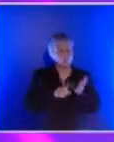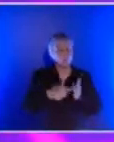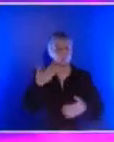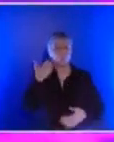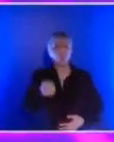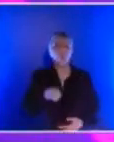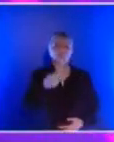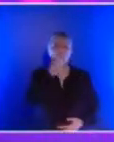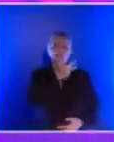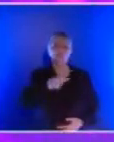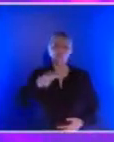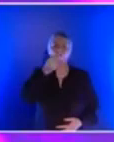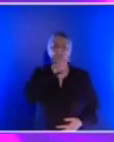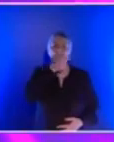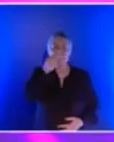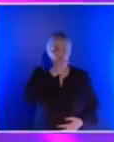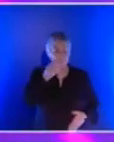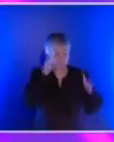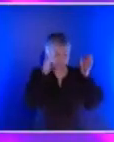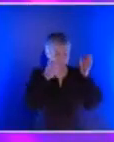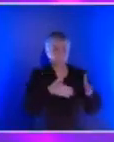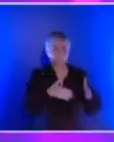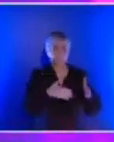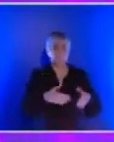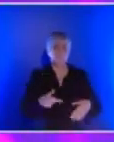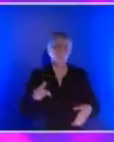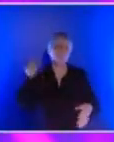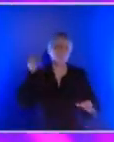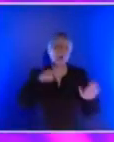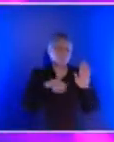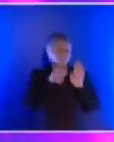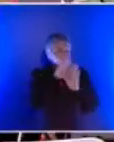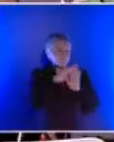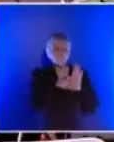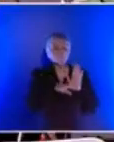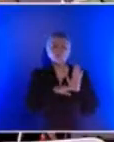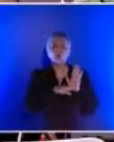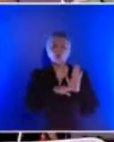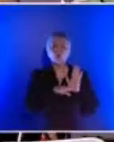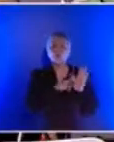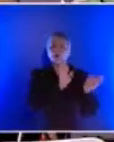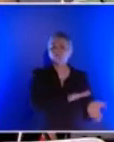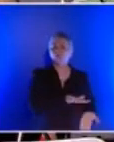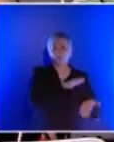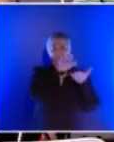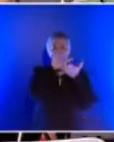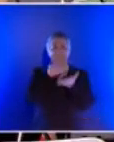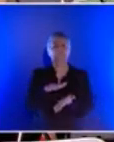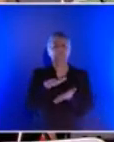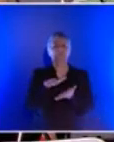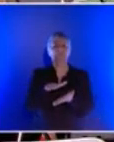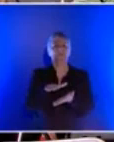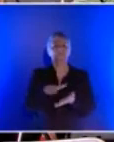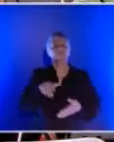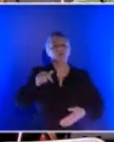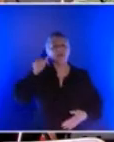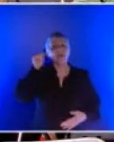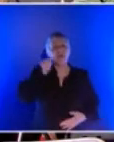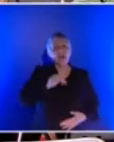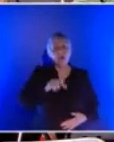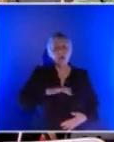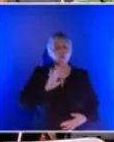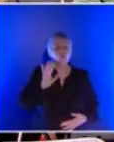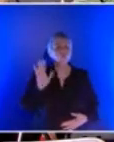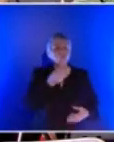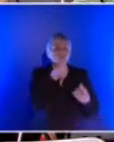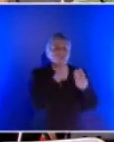καθεξής. Αυτό είναι το πρόγραμμα που καταθέτει ο ΣΥΡΙΖΑ. Είναι ένα αρμονισμένο με τις καλύτερες ιδέες